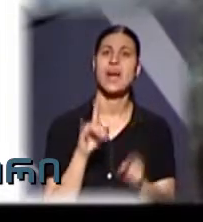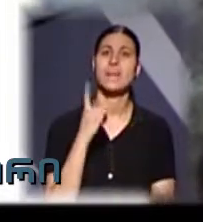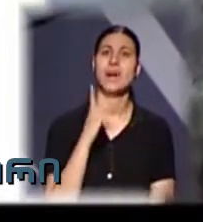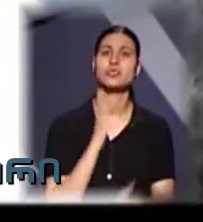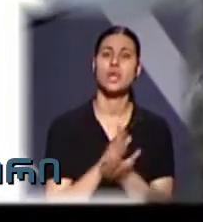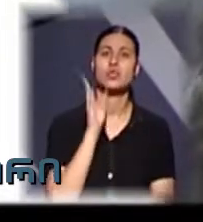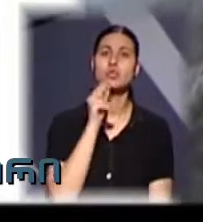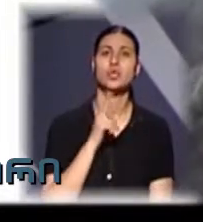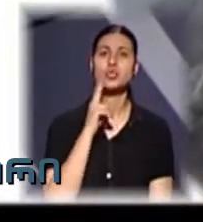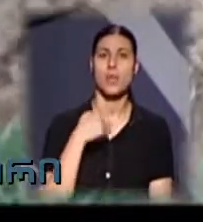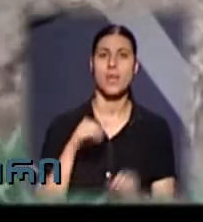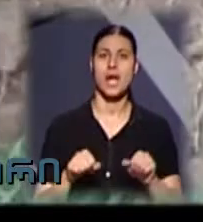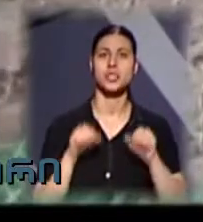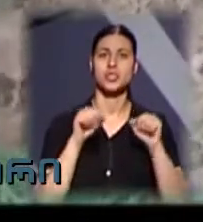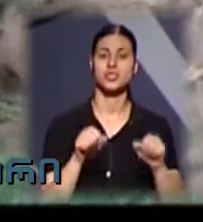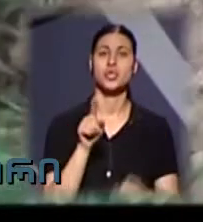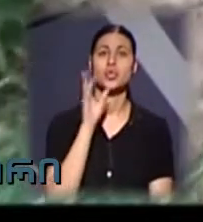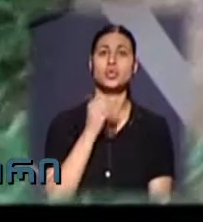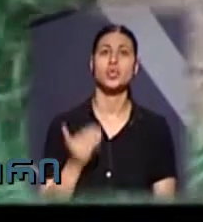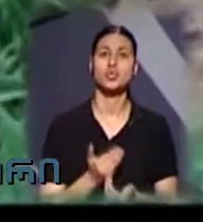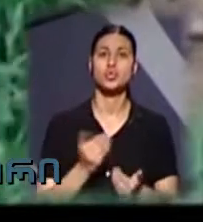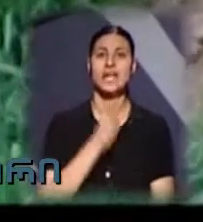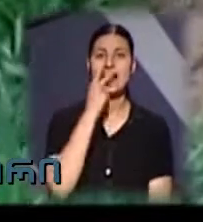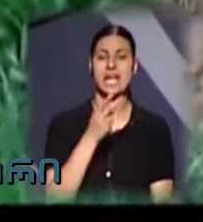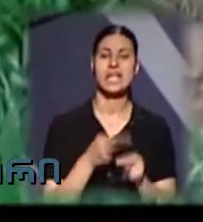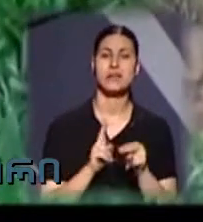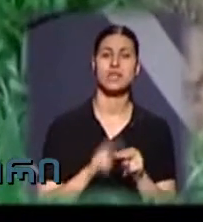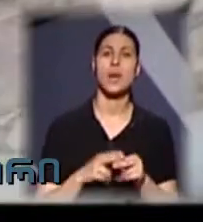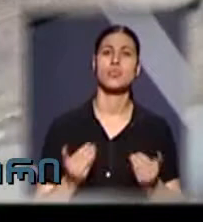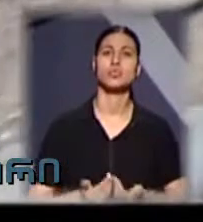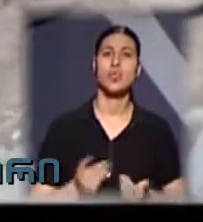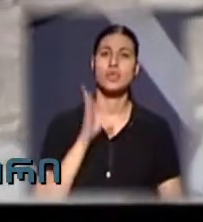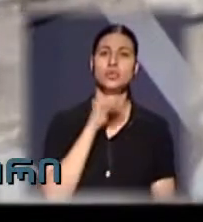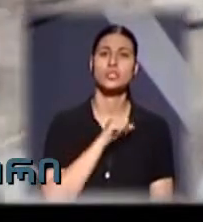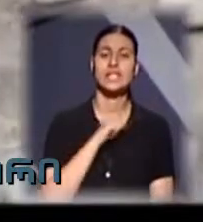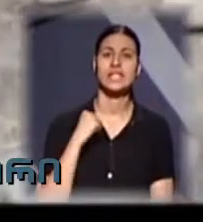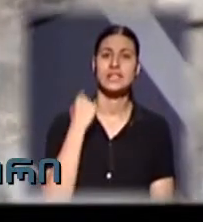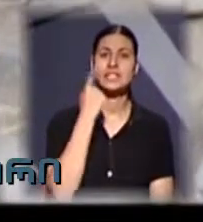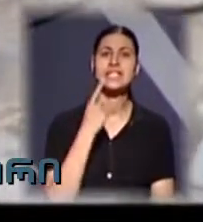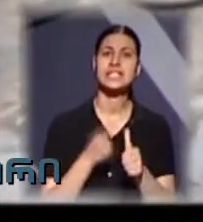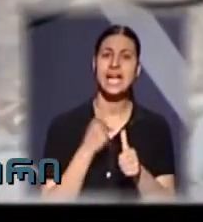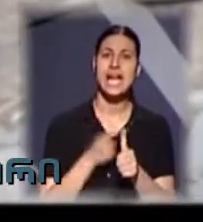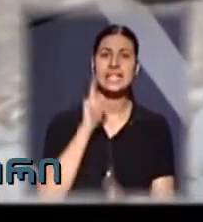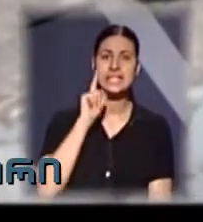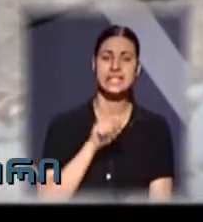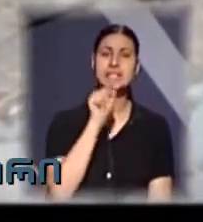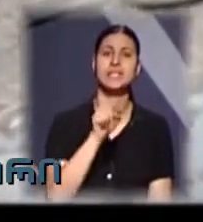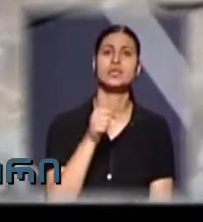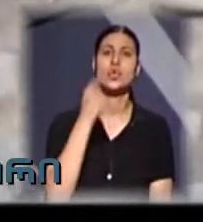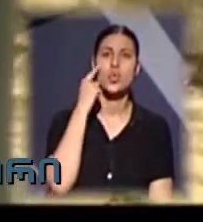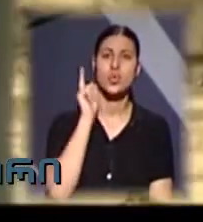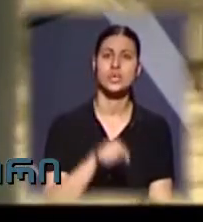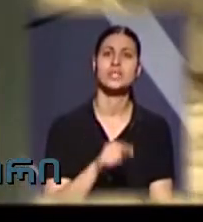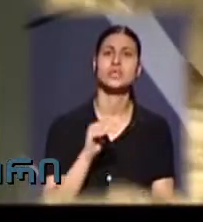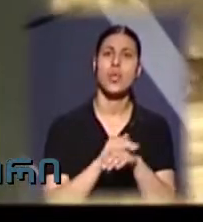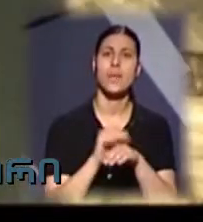ხდება როდესაც მოდის ზოოპარკში და როდესაც ცოცხლად ხედავს ამ ცხოველს როდესაც ის მისი სახელი იცის როგორ დაუძახოს როგორ